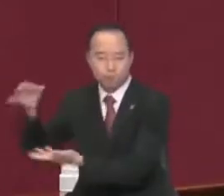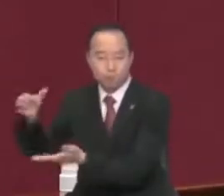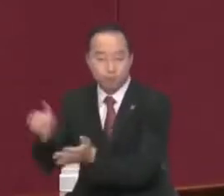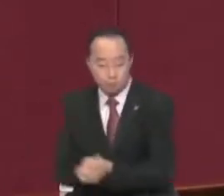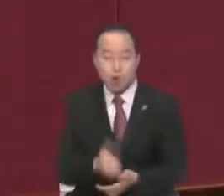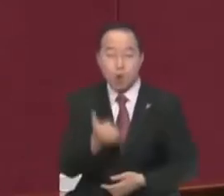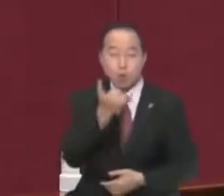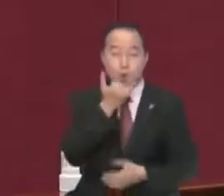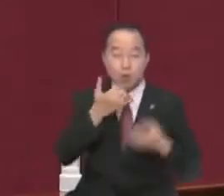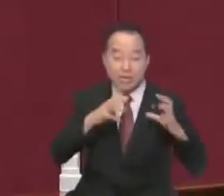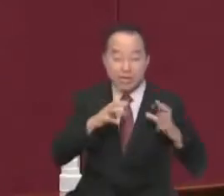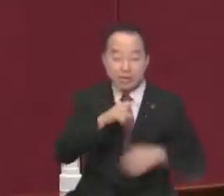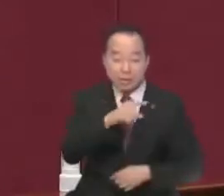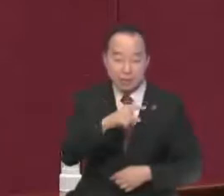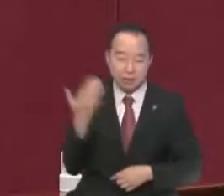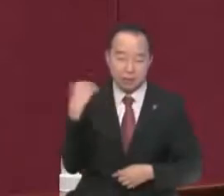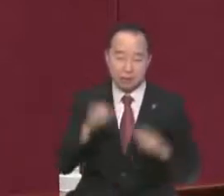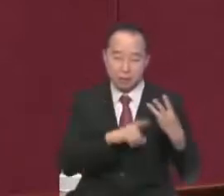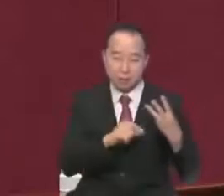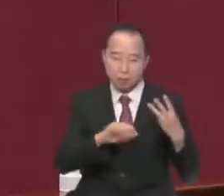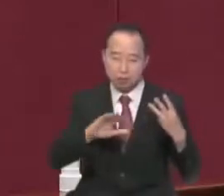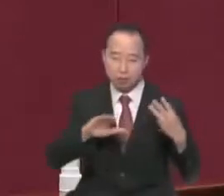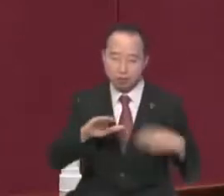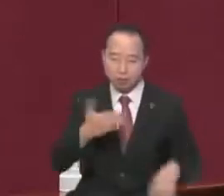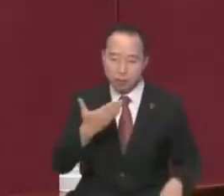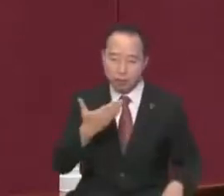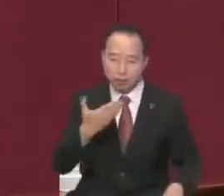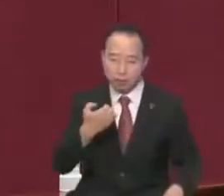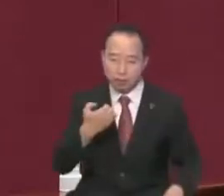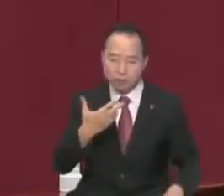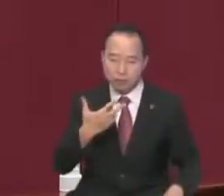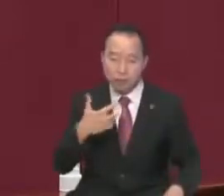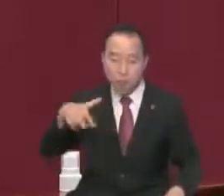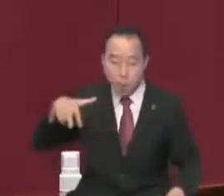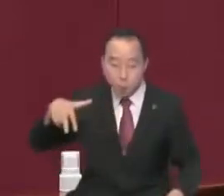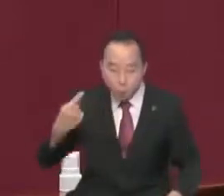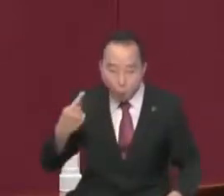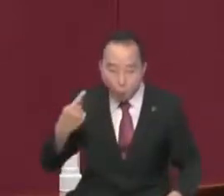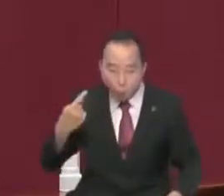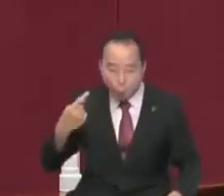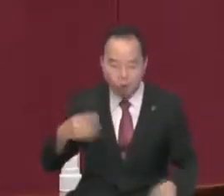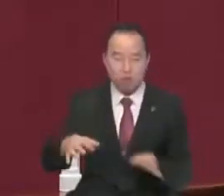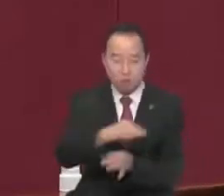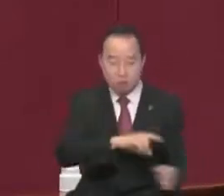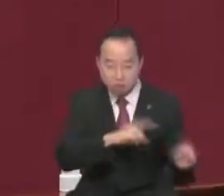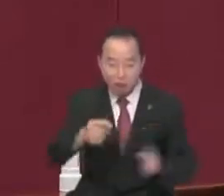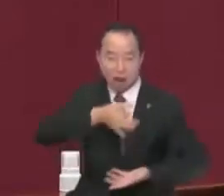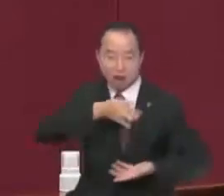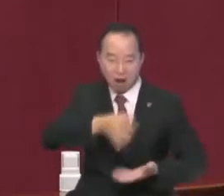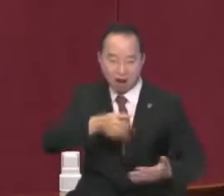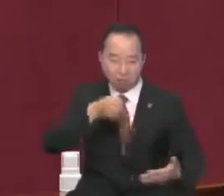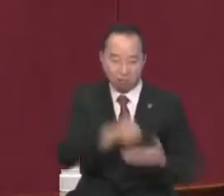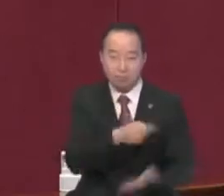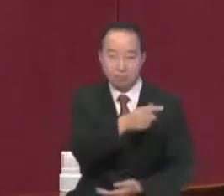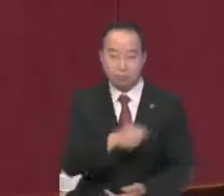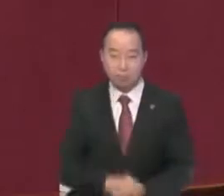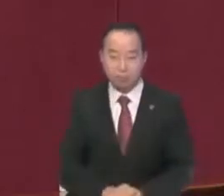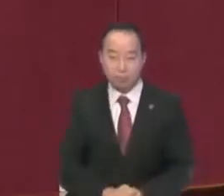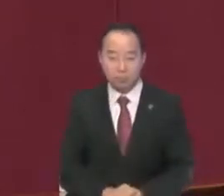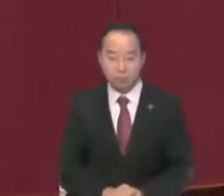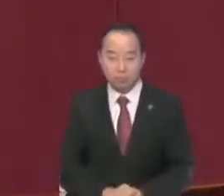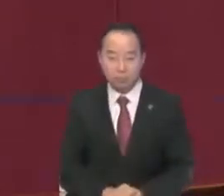3월 약 997조 원에 달하는 경기 부양책을 통과시켰습니다. 재난 앞에서